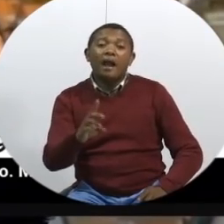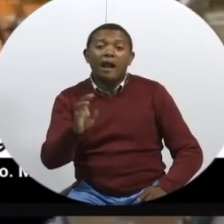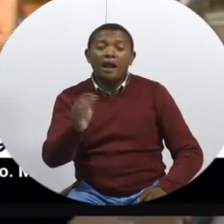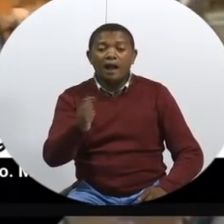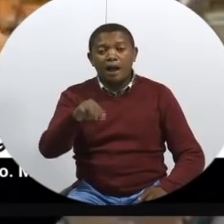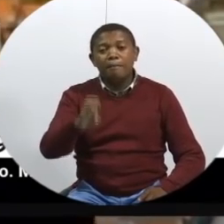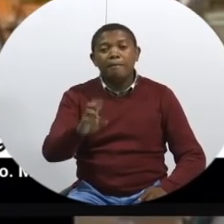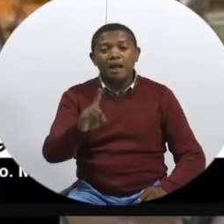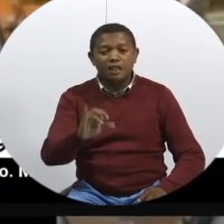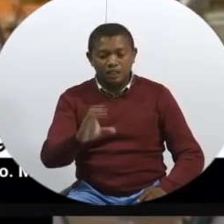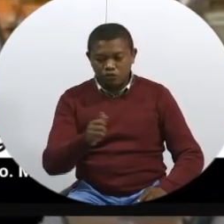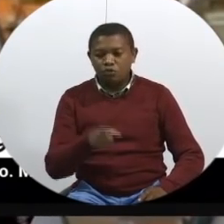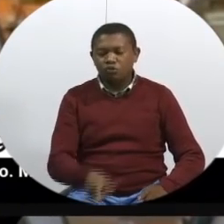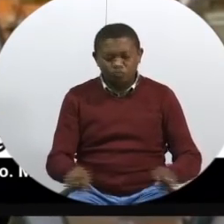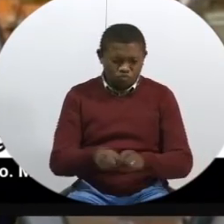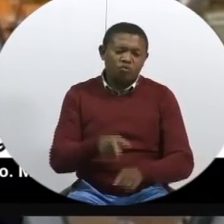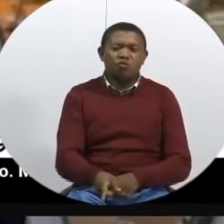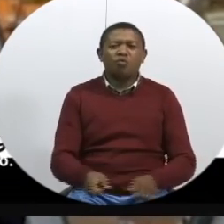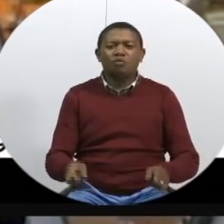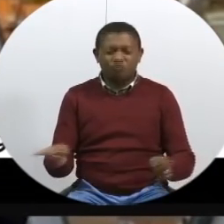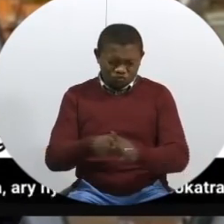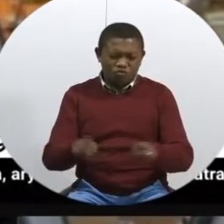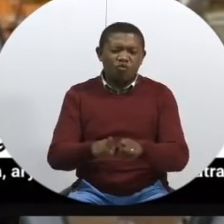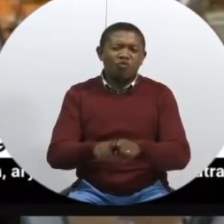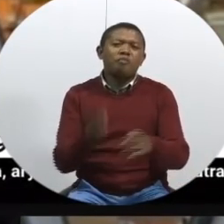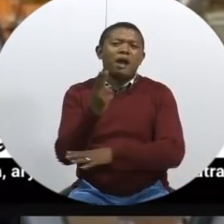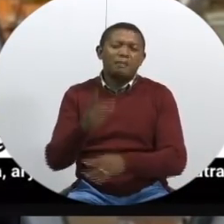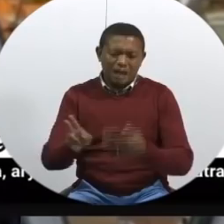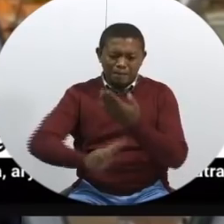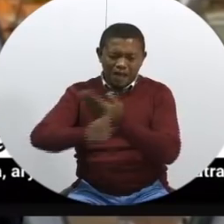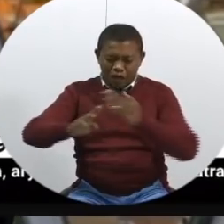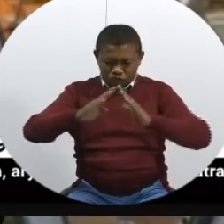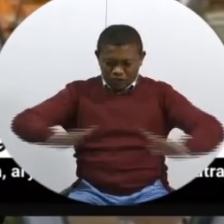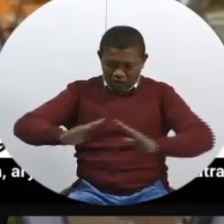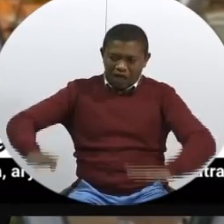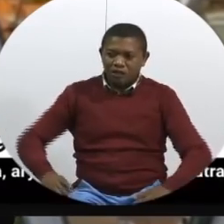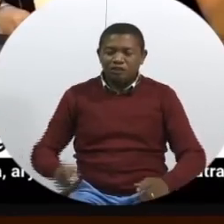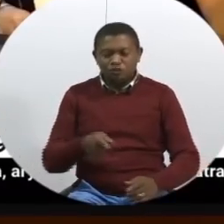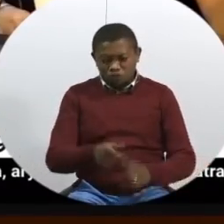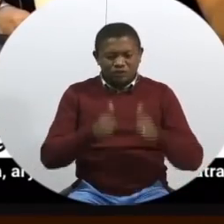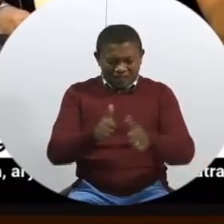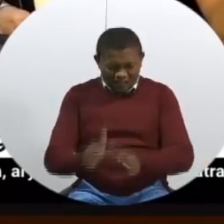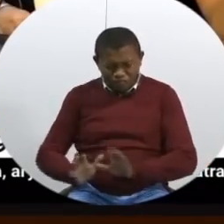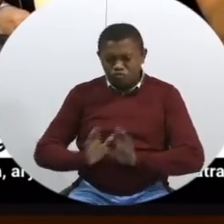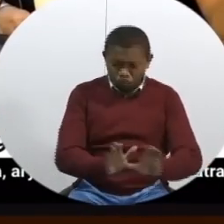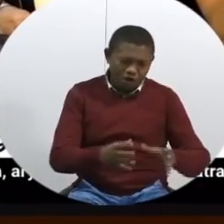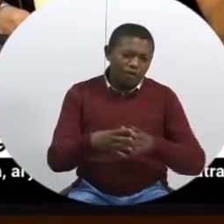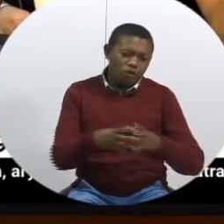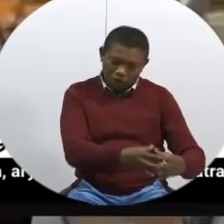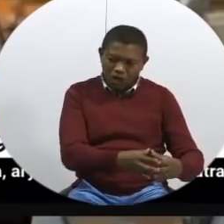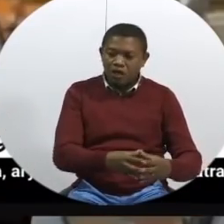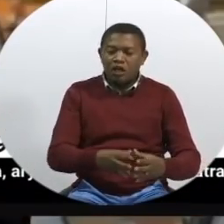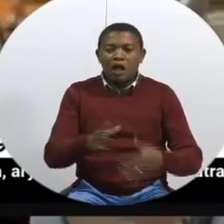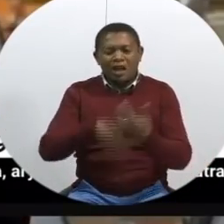antsika, miaro antsika hiatrika an'izany. Noho izany dia mila menatosika manokana izy ireo, mila pahirezina izy